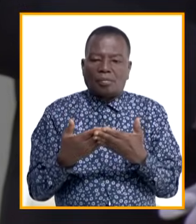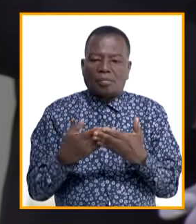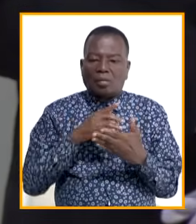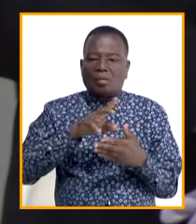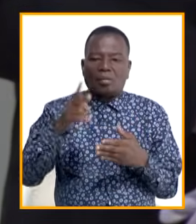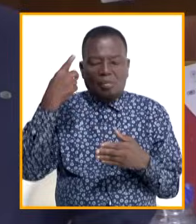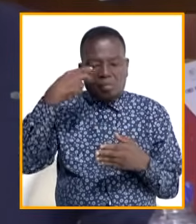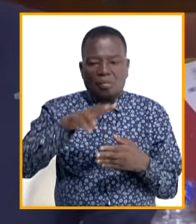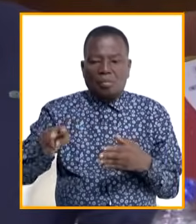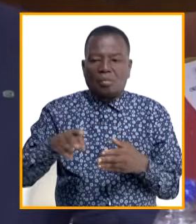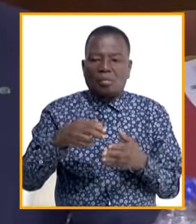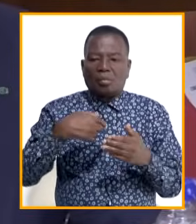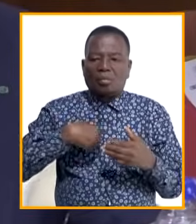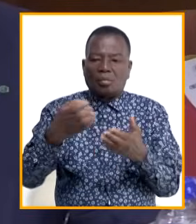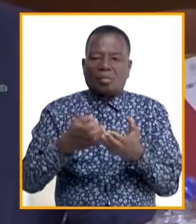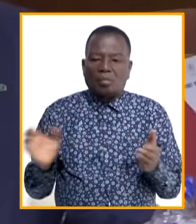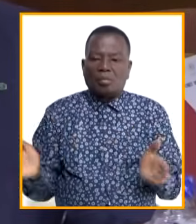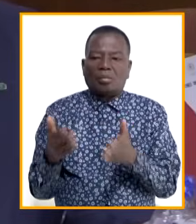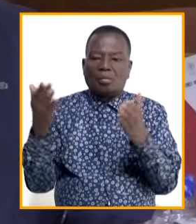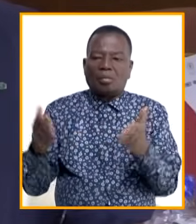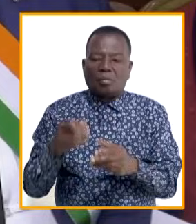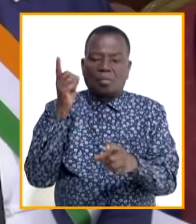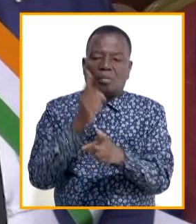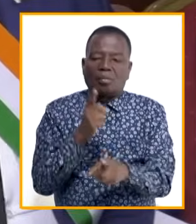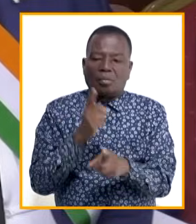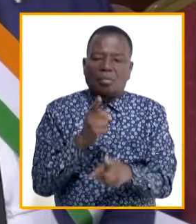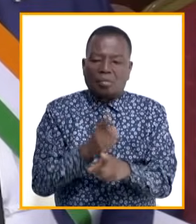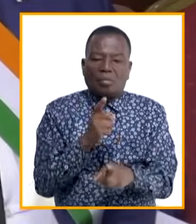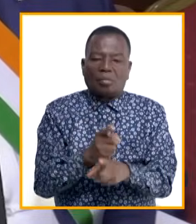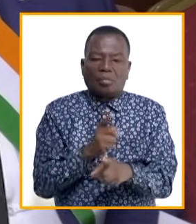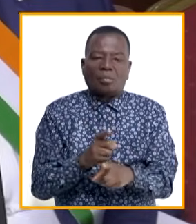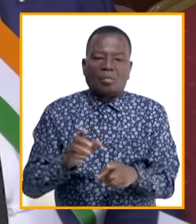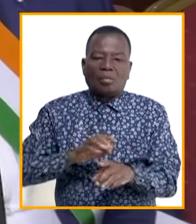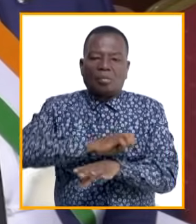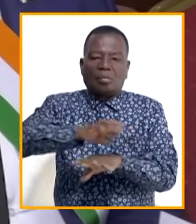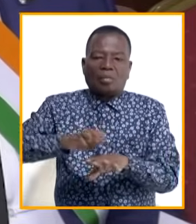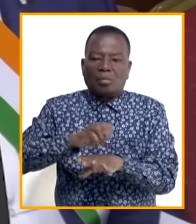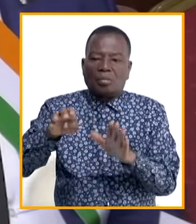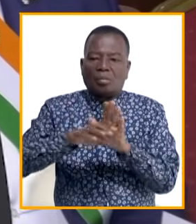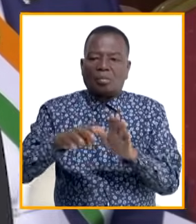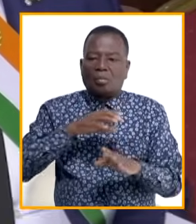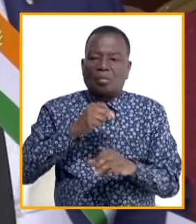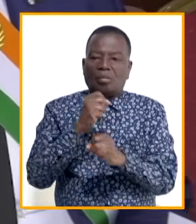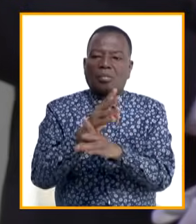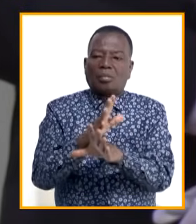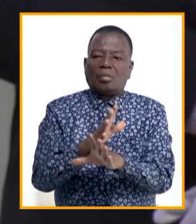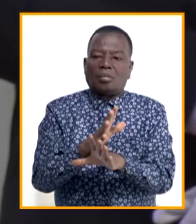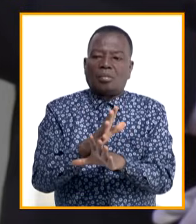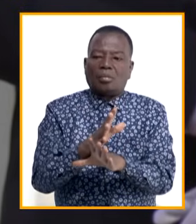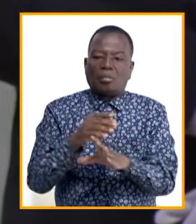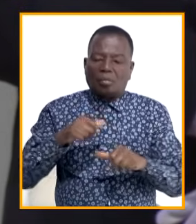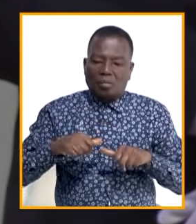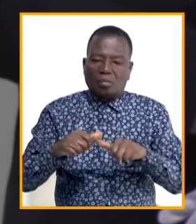le vôtre. Je voudrais vous encourager à garder ferme notre engagement et notre détermination